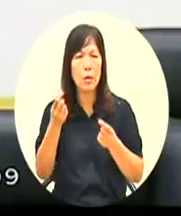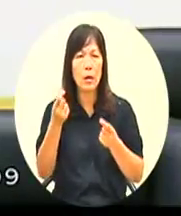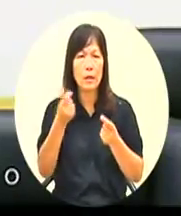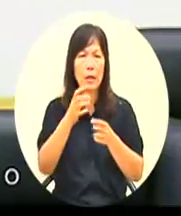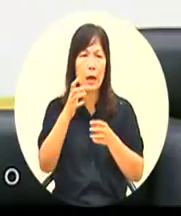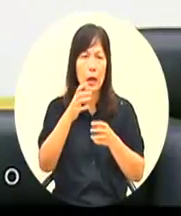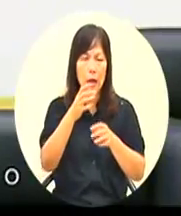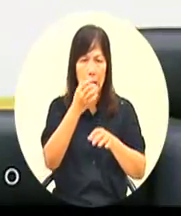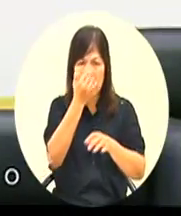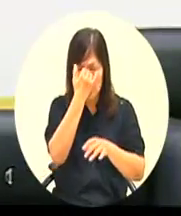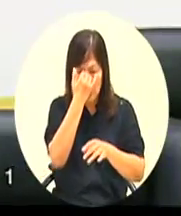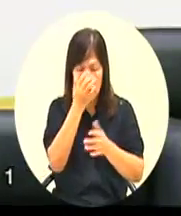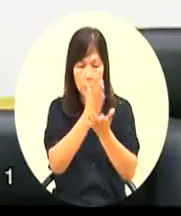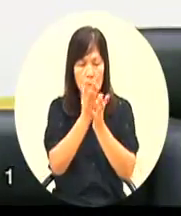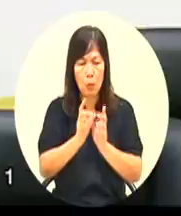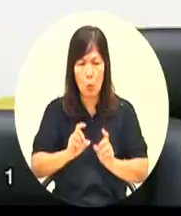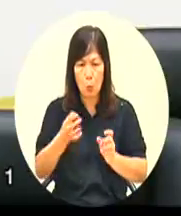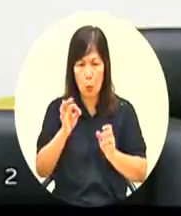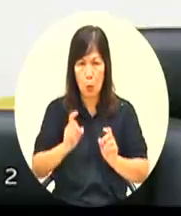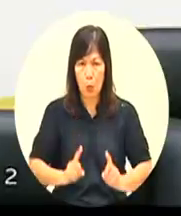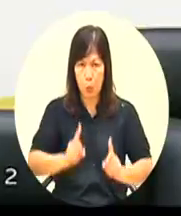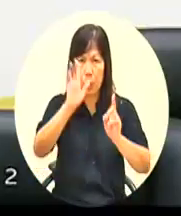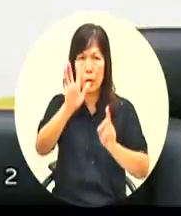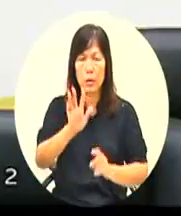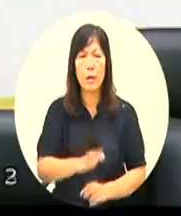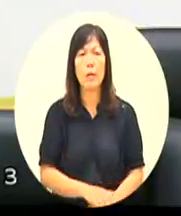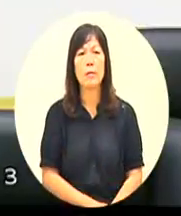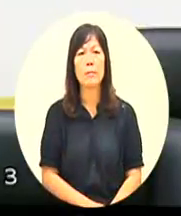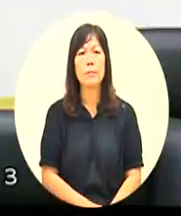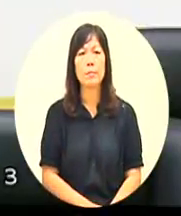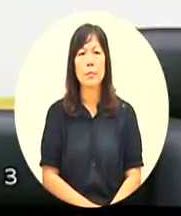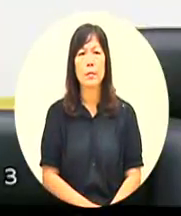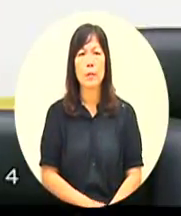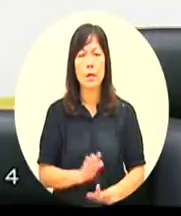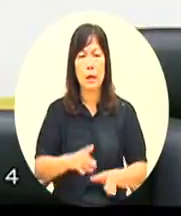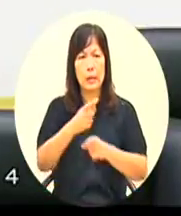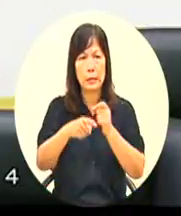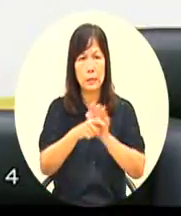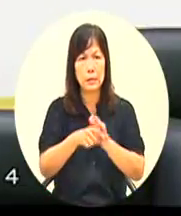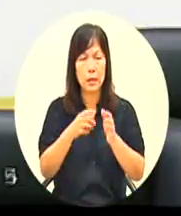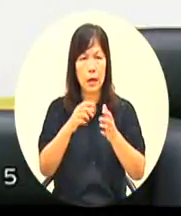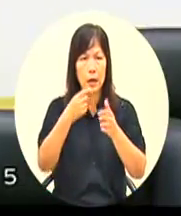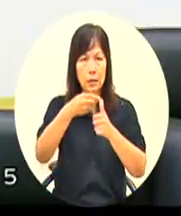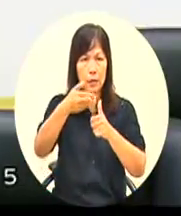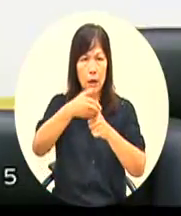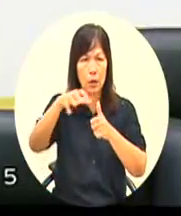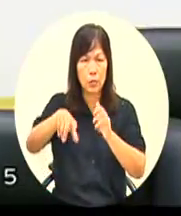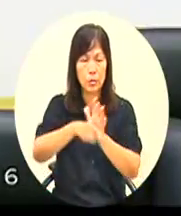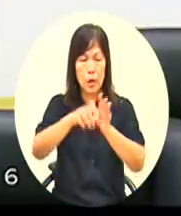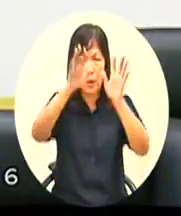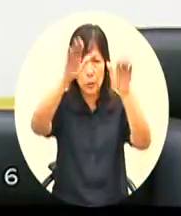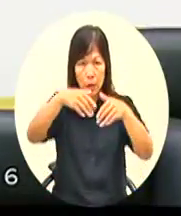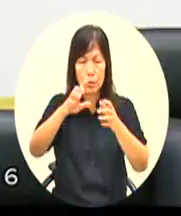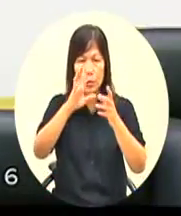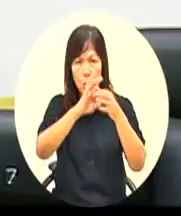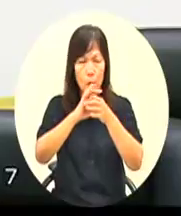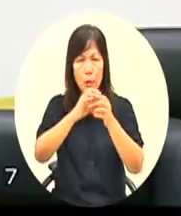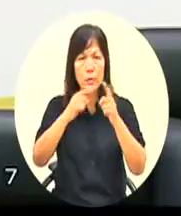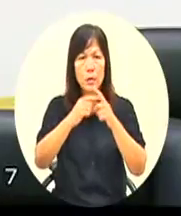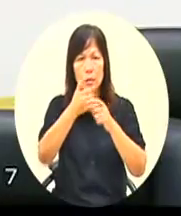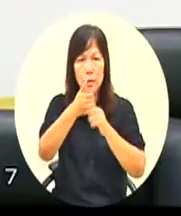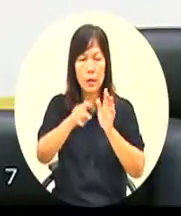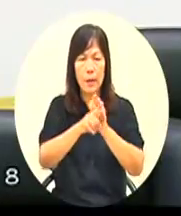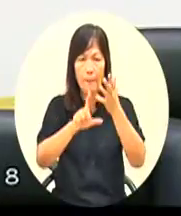肉类都有涨价。那其实今年我知道说今年教育局有召集相关的人，就是决定